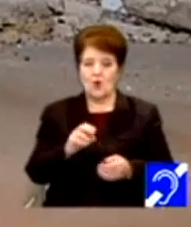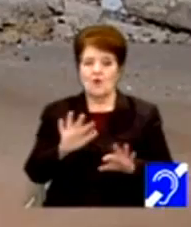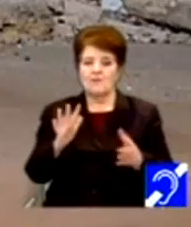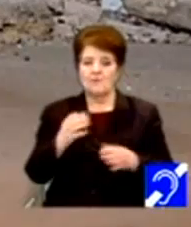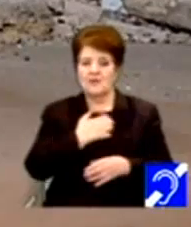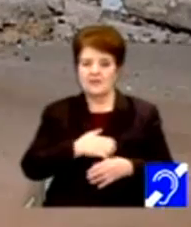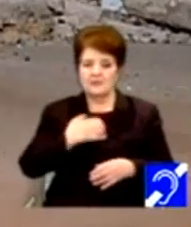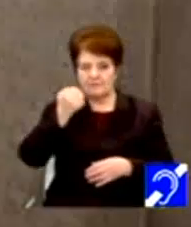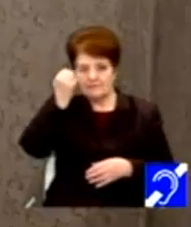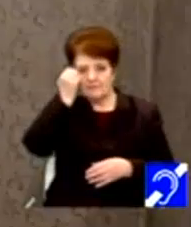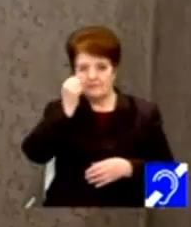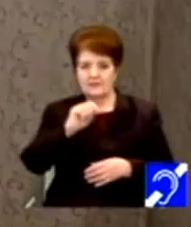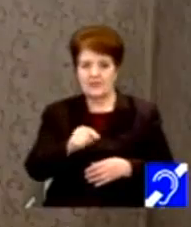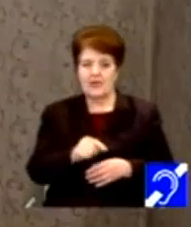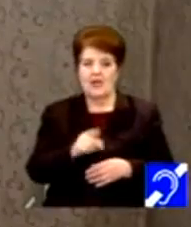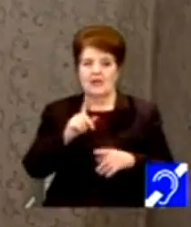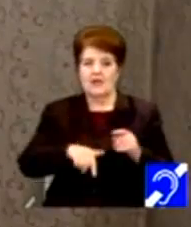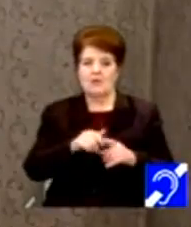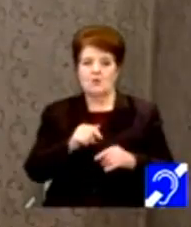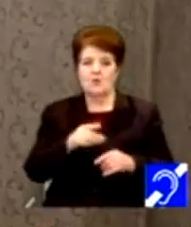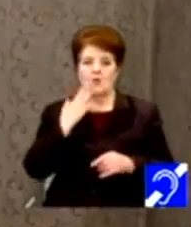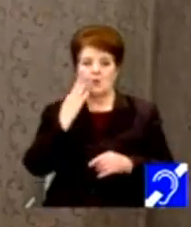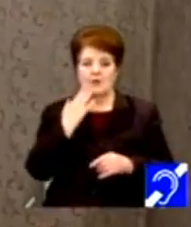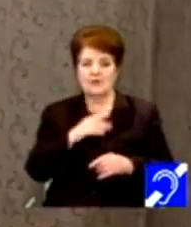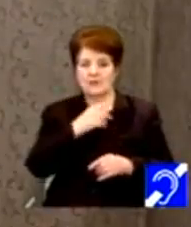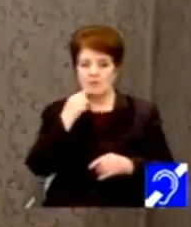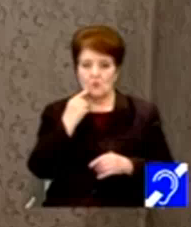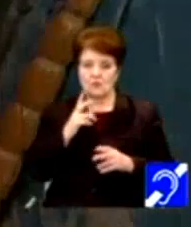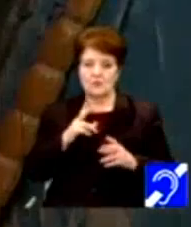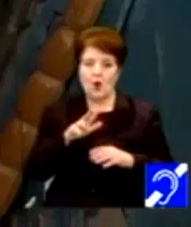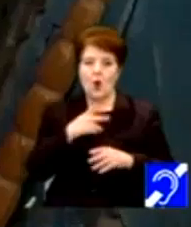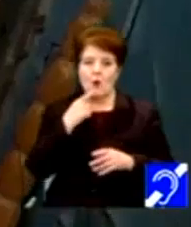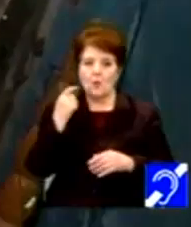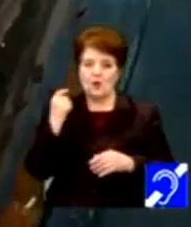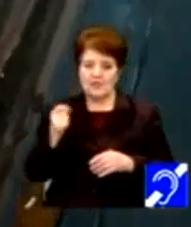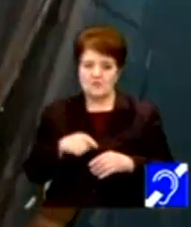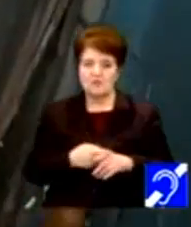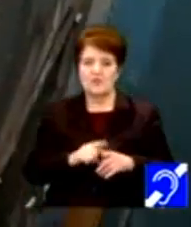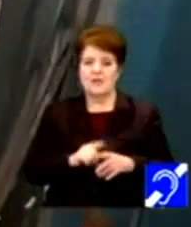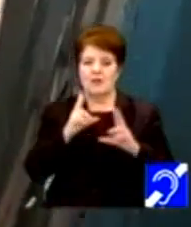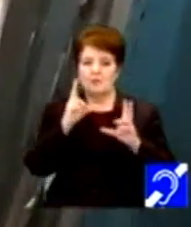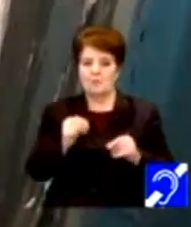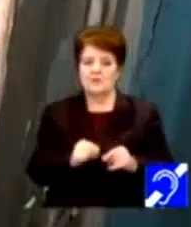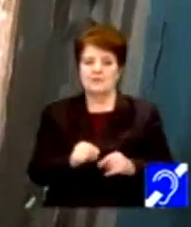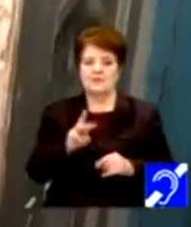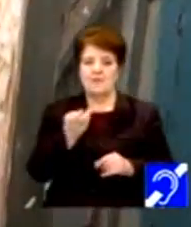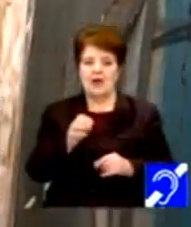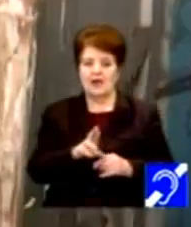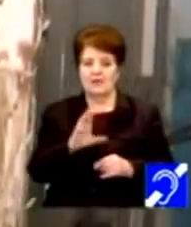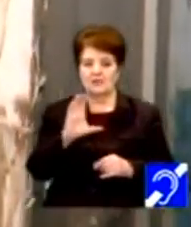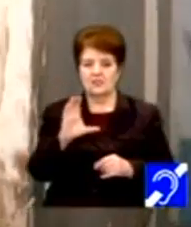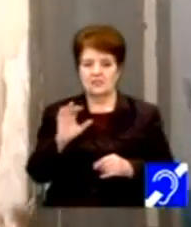importanță pentru cultura neamului românesc. Mulți politicieni au promis marea și sarea. Premierul României la acea